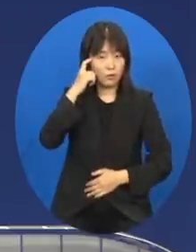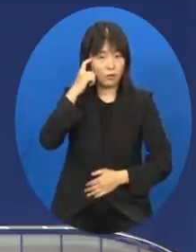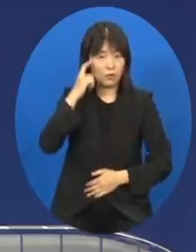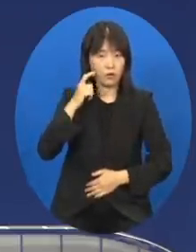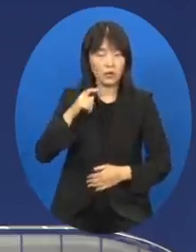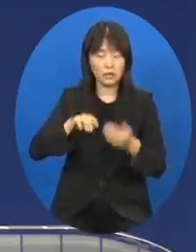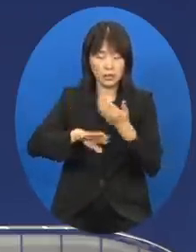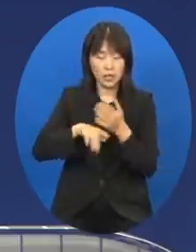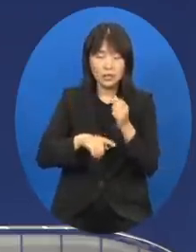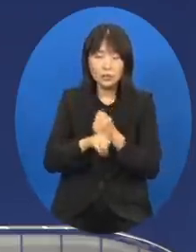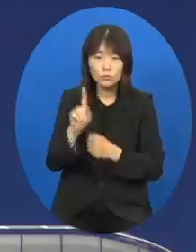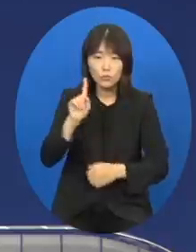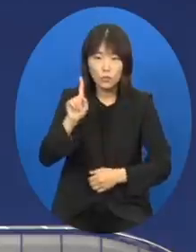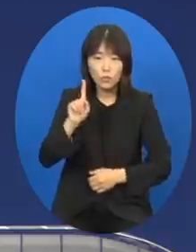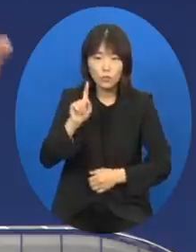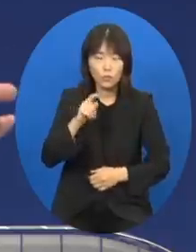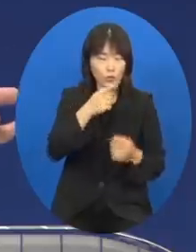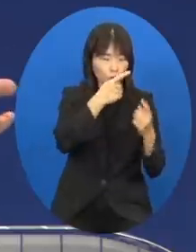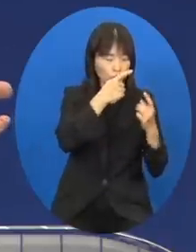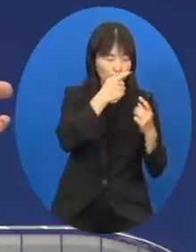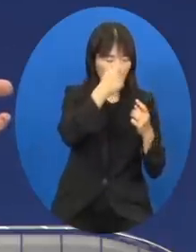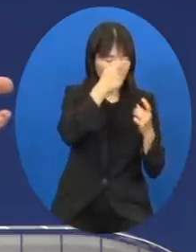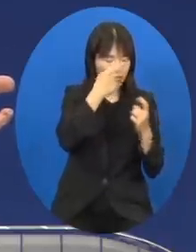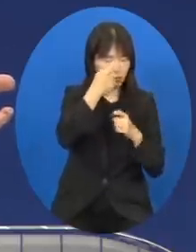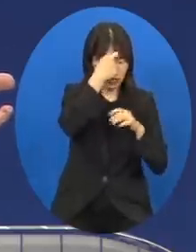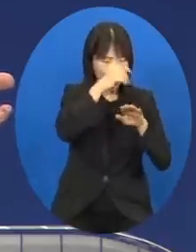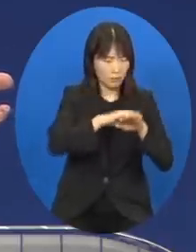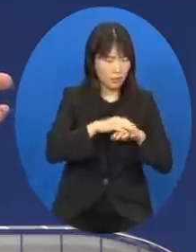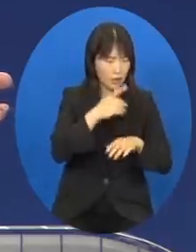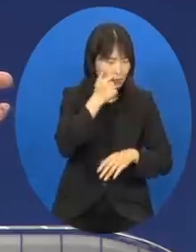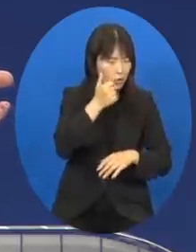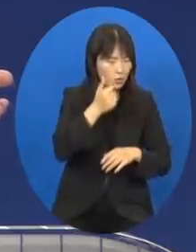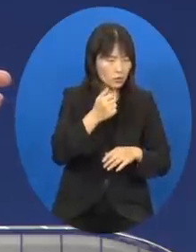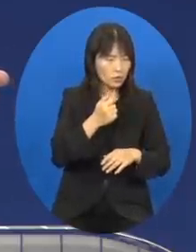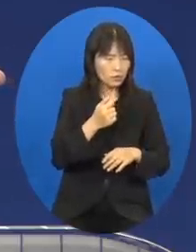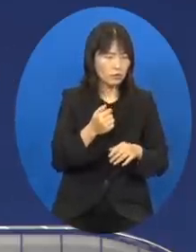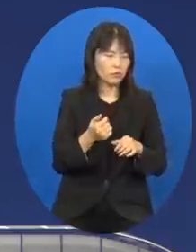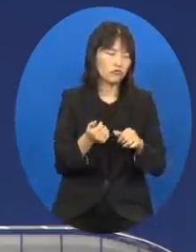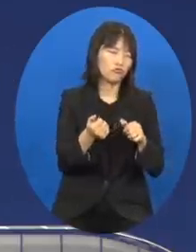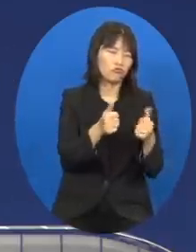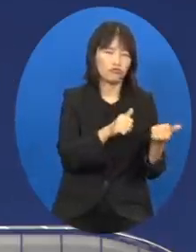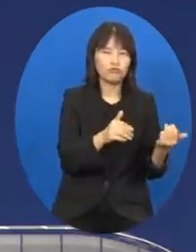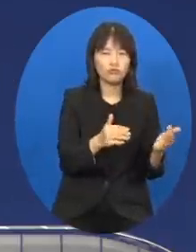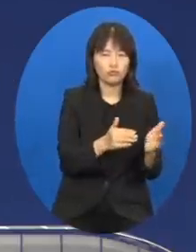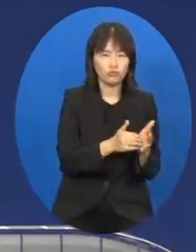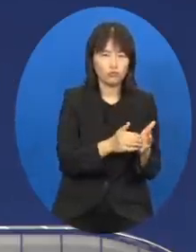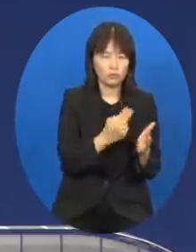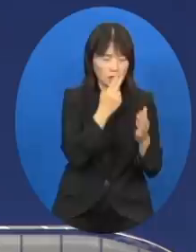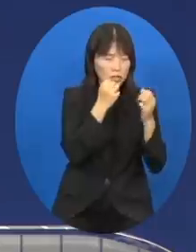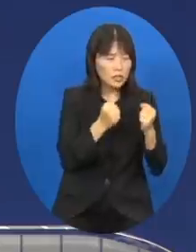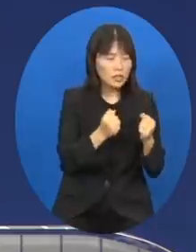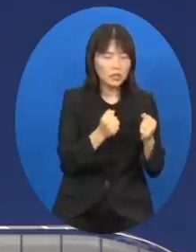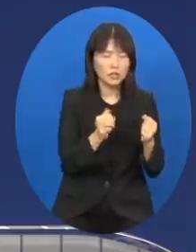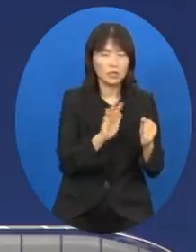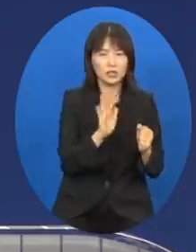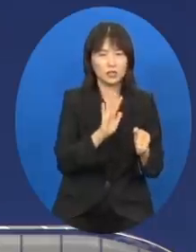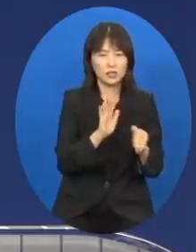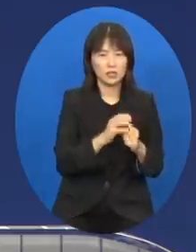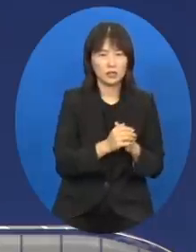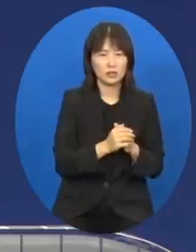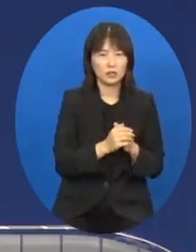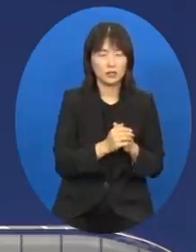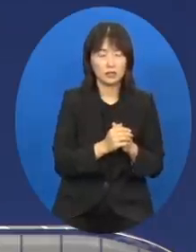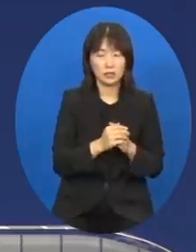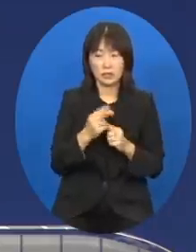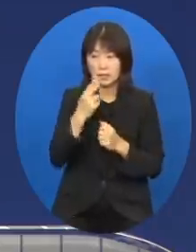추도예배는 아버님은 살아계신 게 아니에요. 아버님 살아계신 아버님의 생신